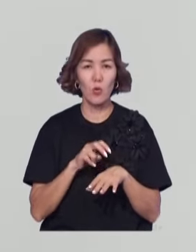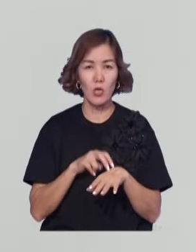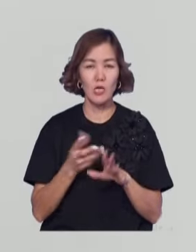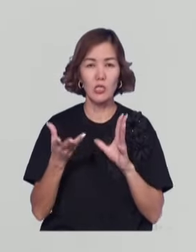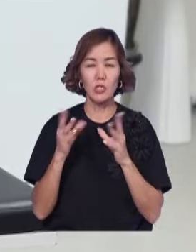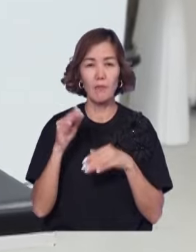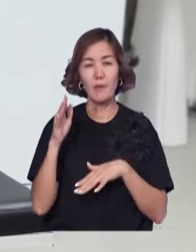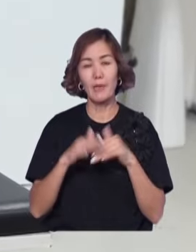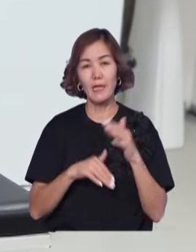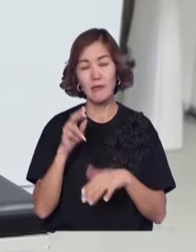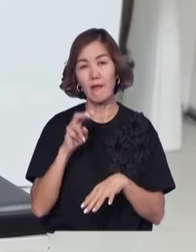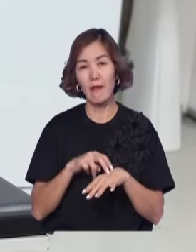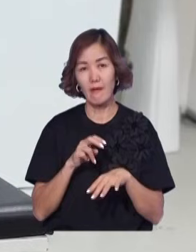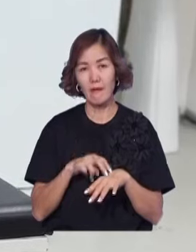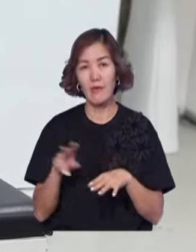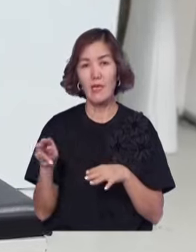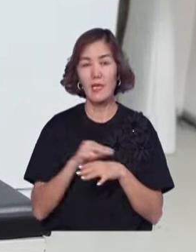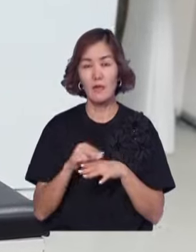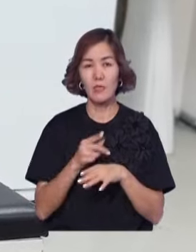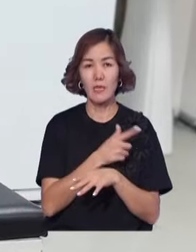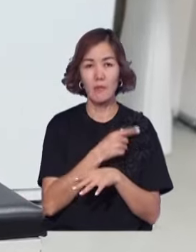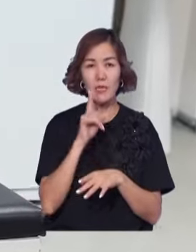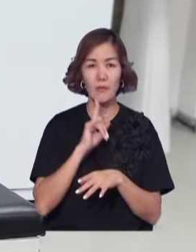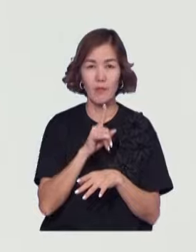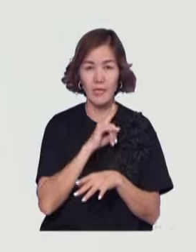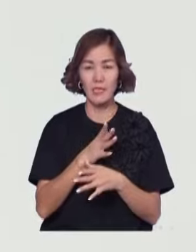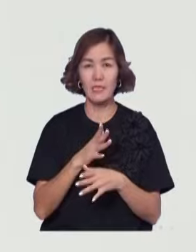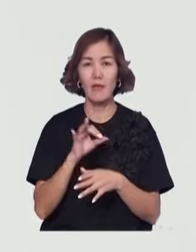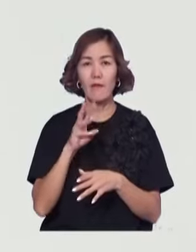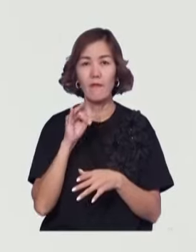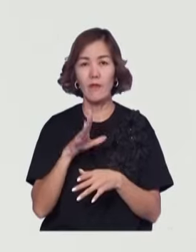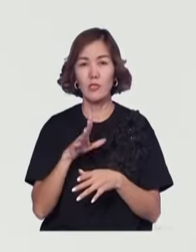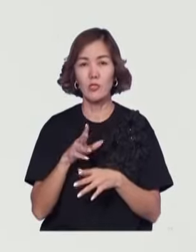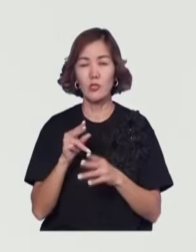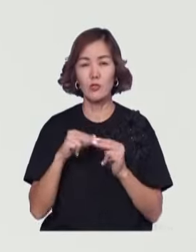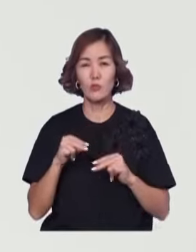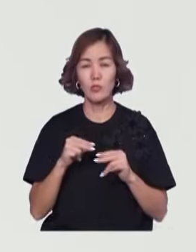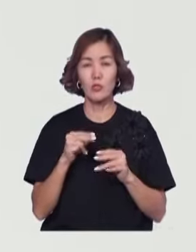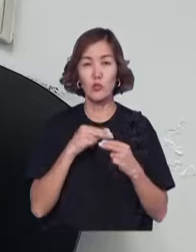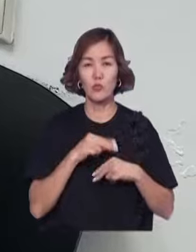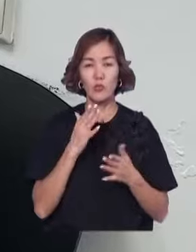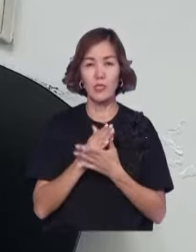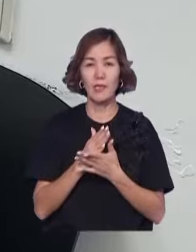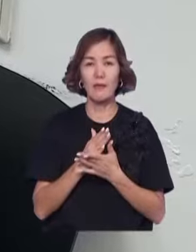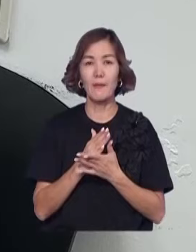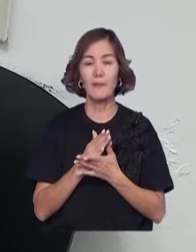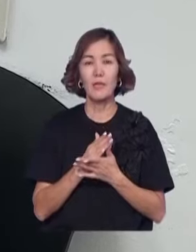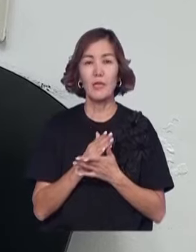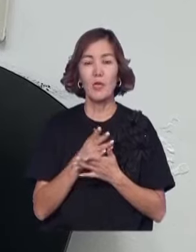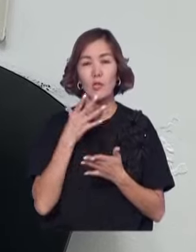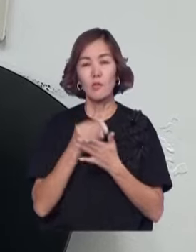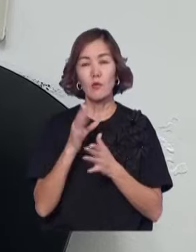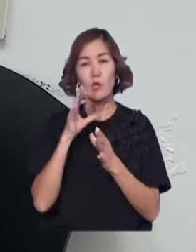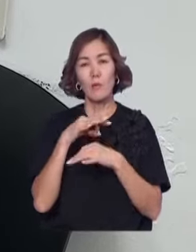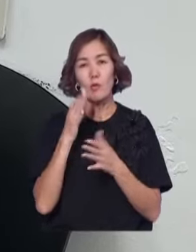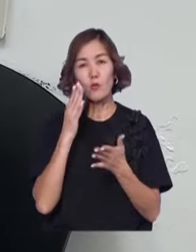акушер-гинеколог, жалпы практика дәрігері, емшара мейірбикесі, фельдшер мамандары жұмыс істейді. Мұнымен қоса емхананың өз